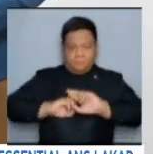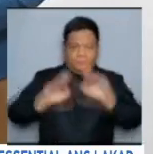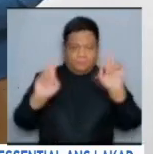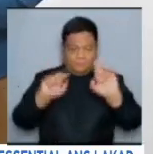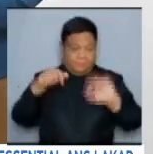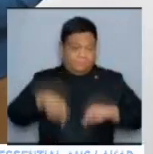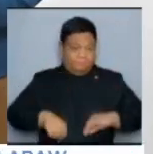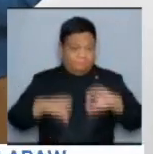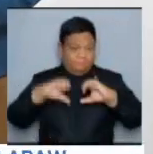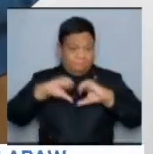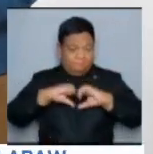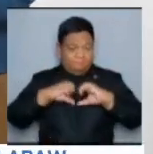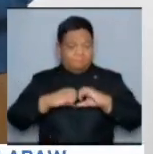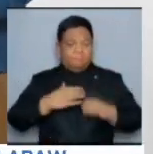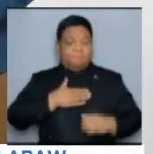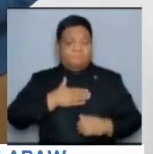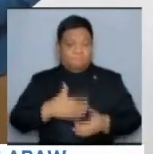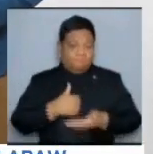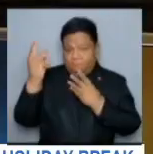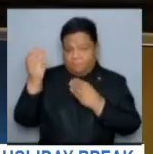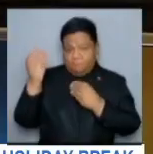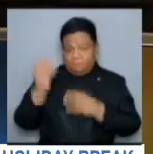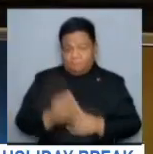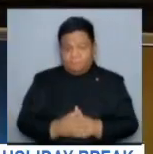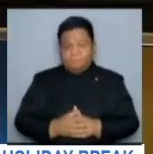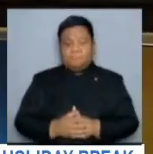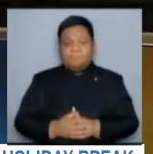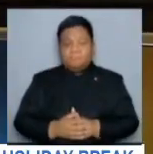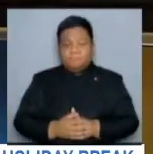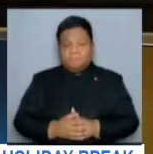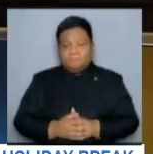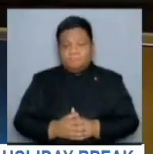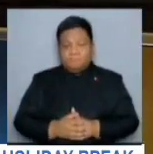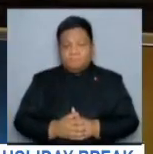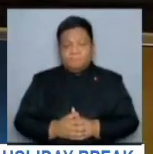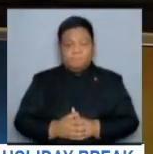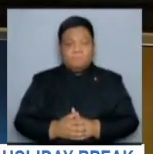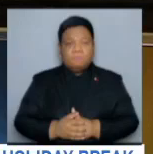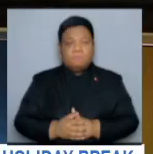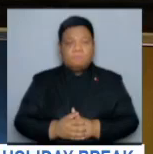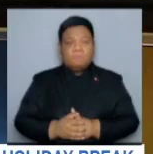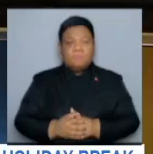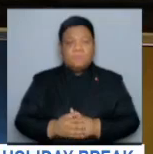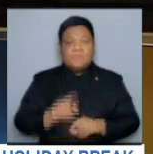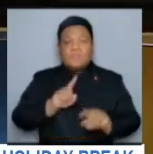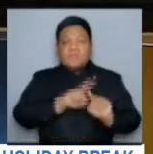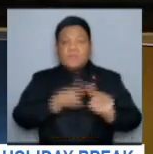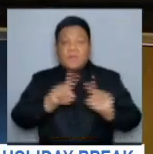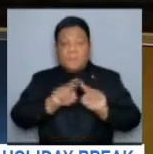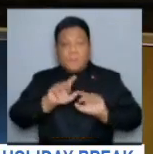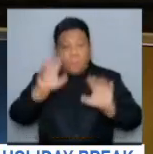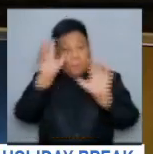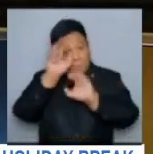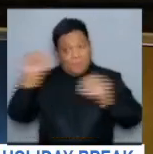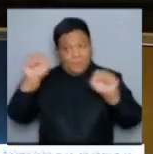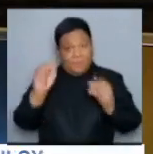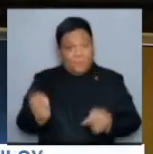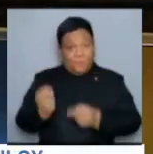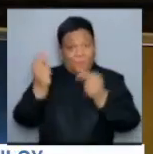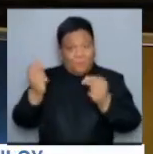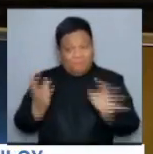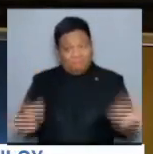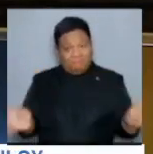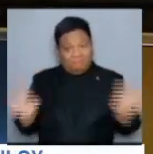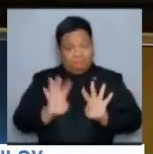GMA Weather, servisyong totoo ng GMA News. Ilan sa pinagtuunan ng pansin ng ilang presidential aspirant ay ang pagtugon sa muling pagtaas ng